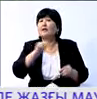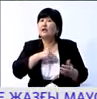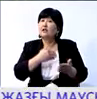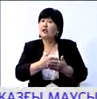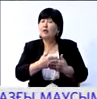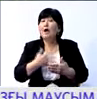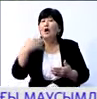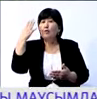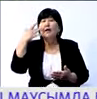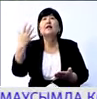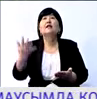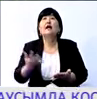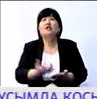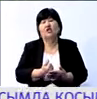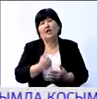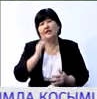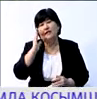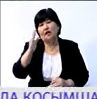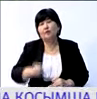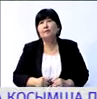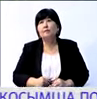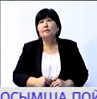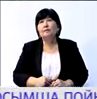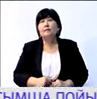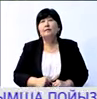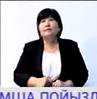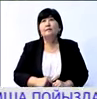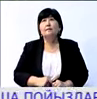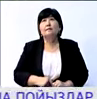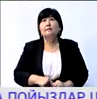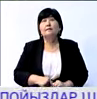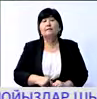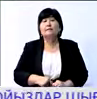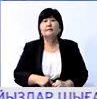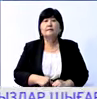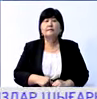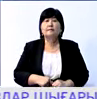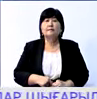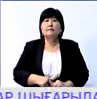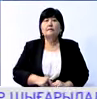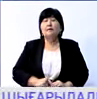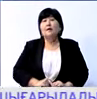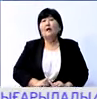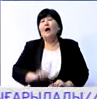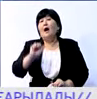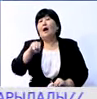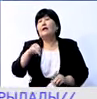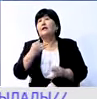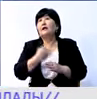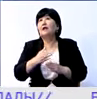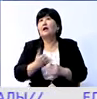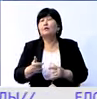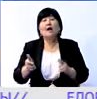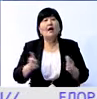етсең, мақсатыңа жетесің. Еламан Жамат, Пикболат Абденов, Тосхан Сәтпай, Қызылорда телеарнасы. IT саласы